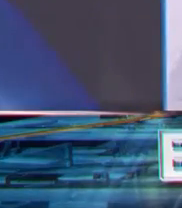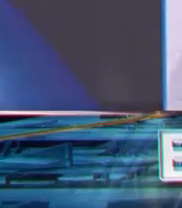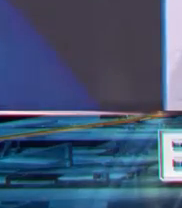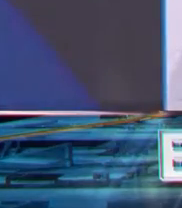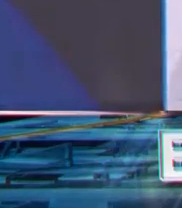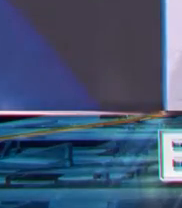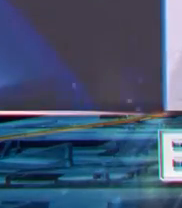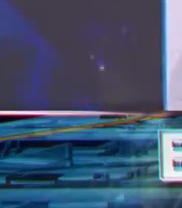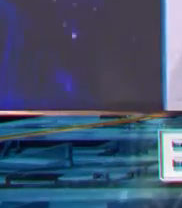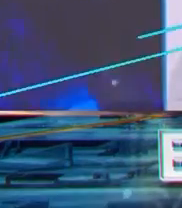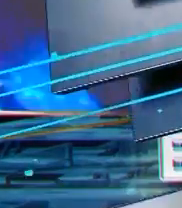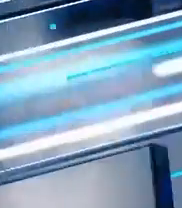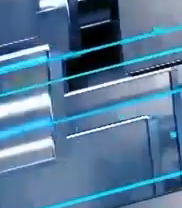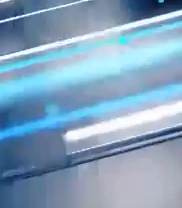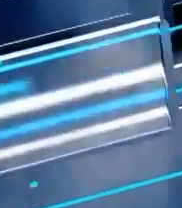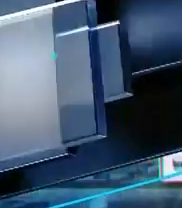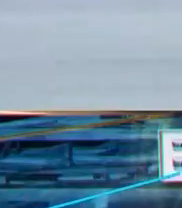жұқтырғандар көбеюде.